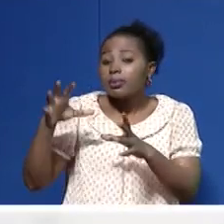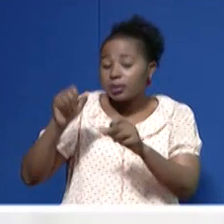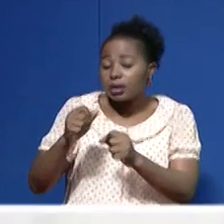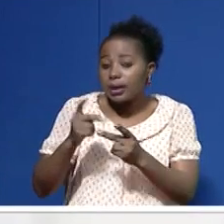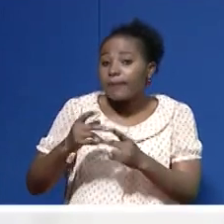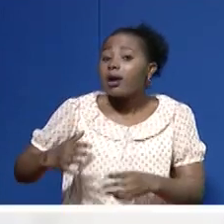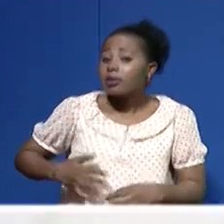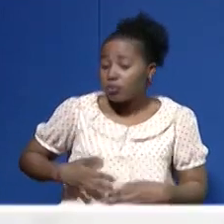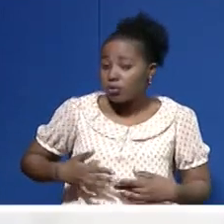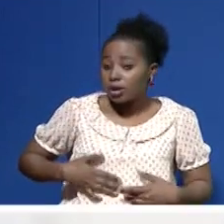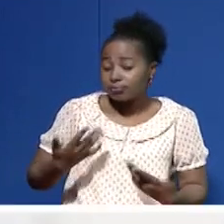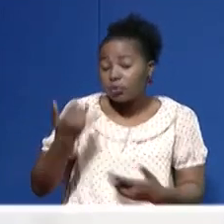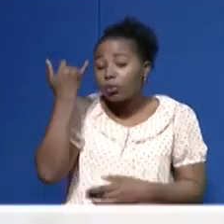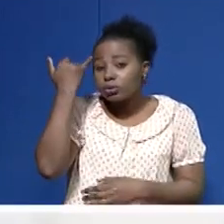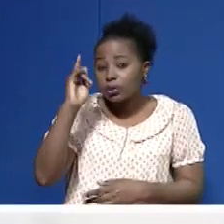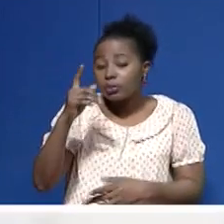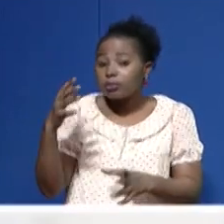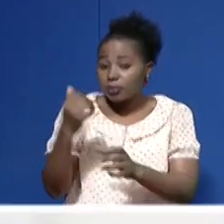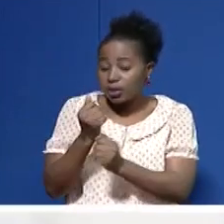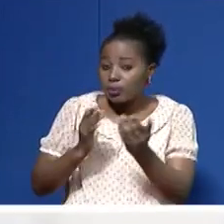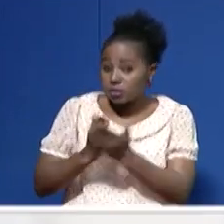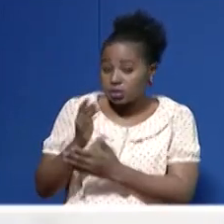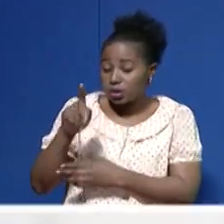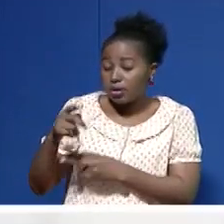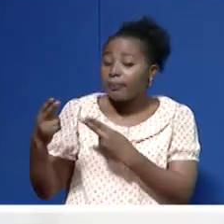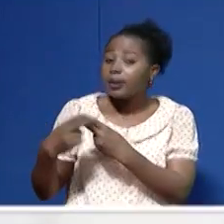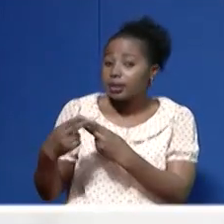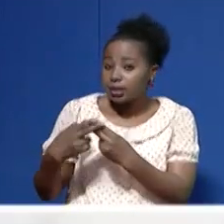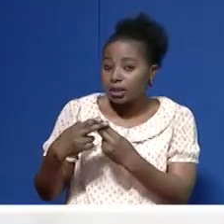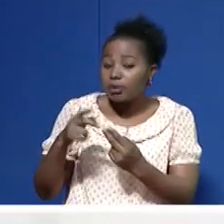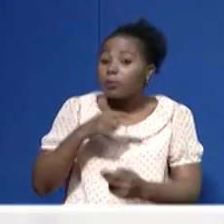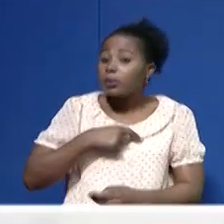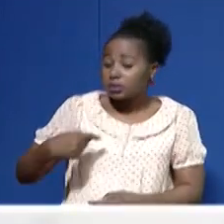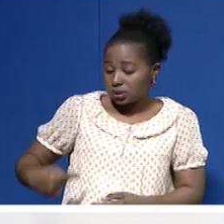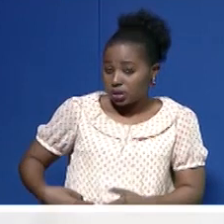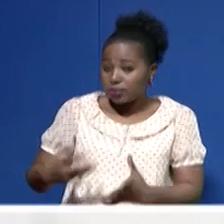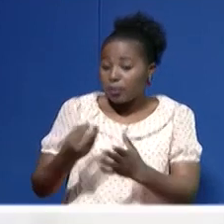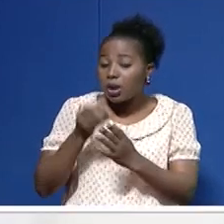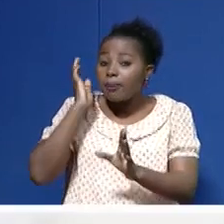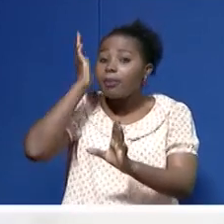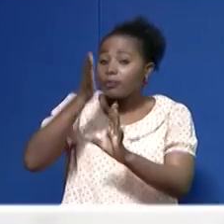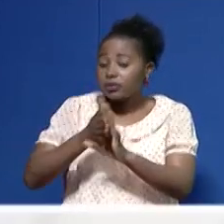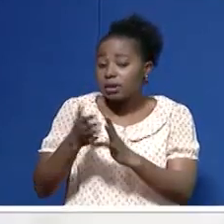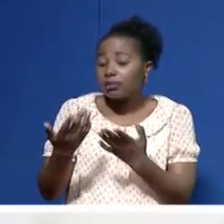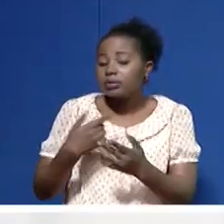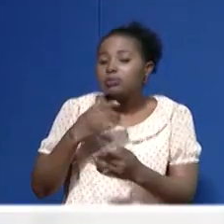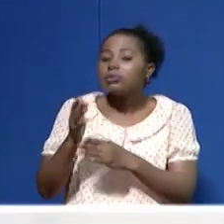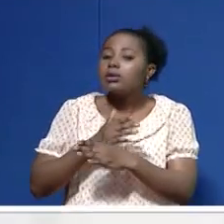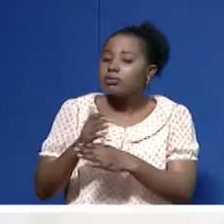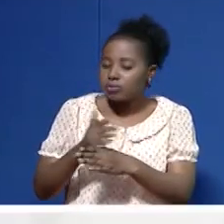pneumonia. Kwa hiyo kwa ushauri ambao tunaopata kupitia madaktari wa Kichina na maprofesa wa Kichina, kwa hiyo